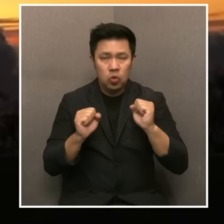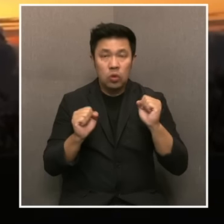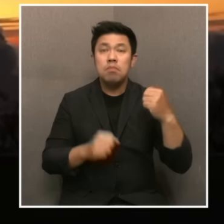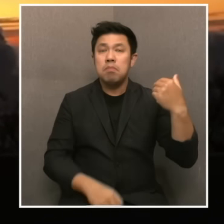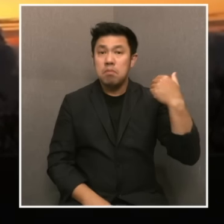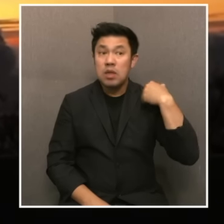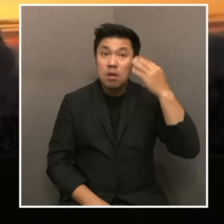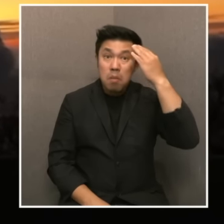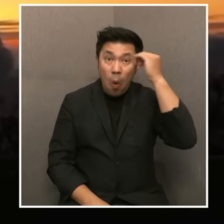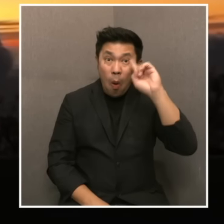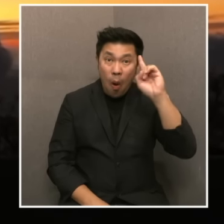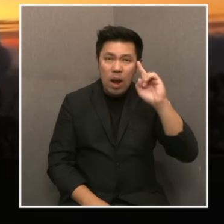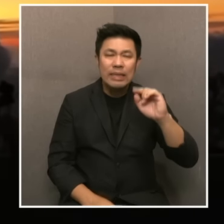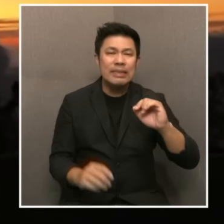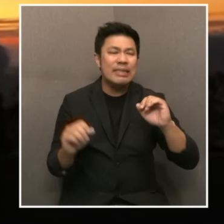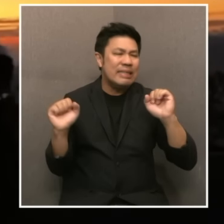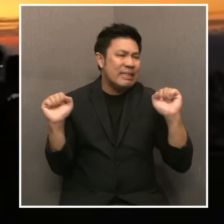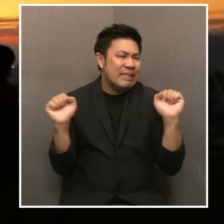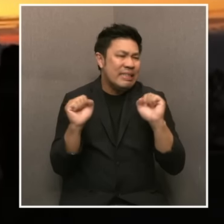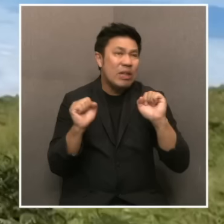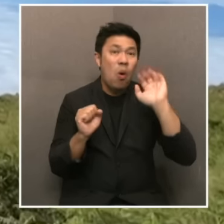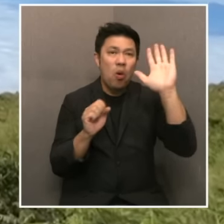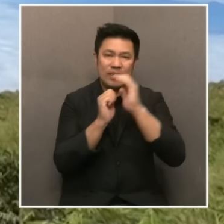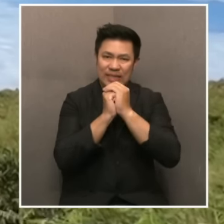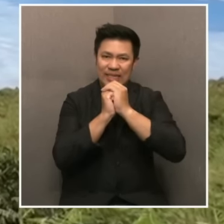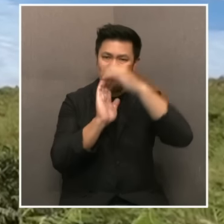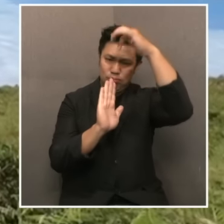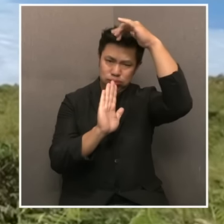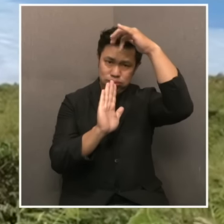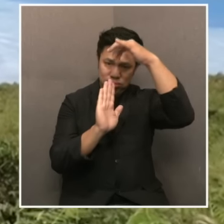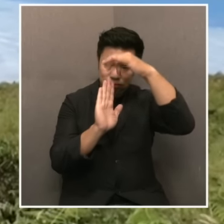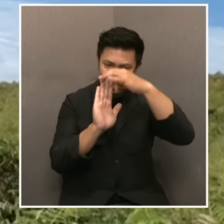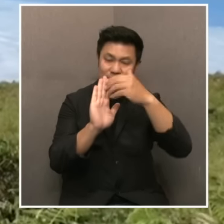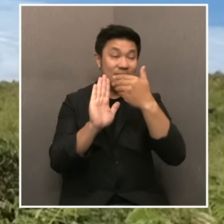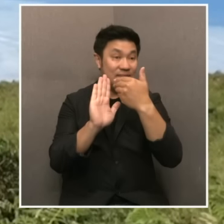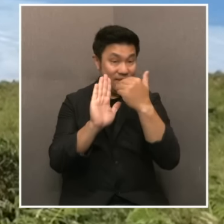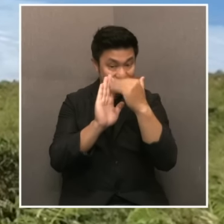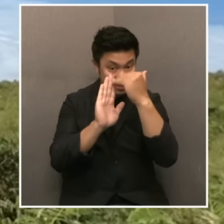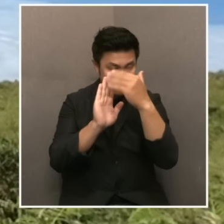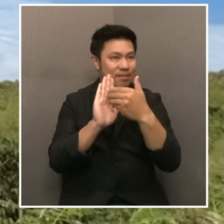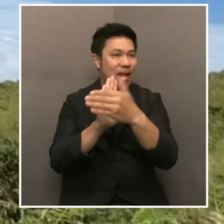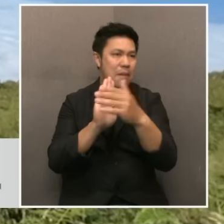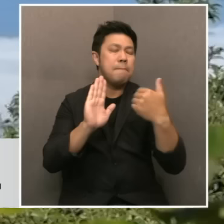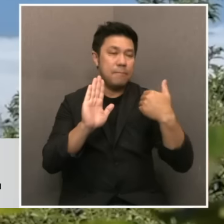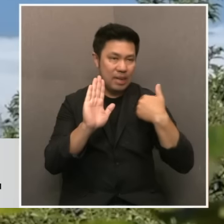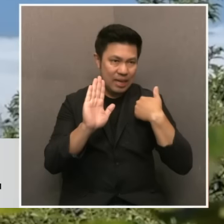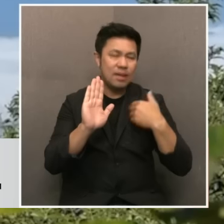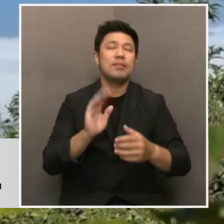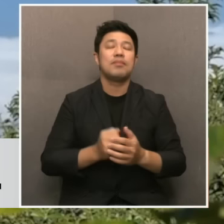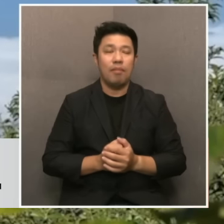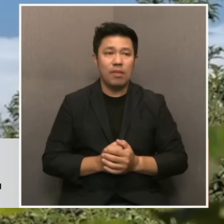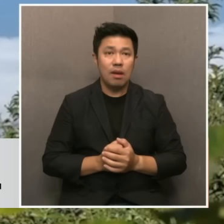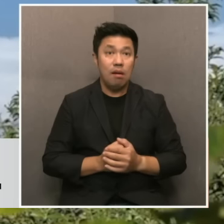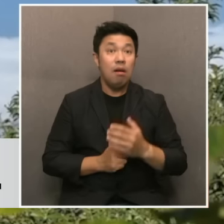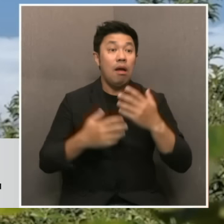จากประเวนความกนอากาศสูงหรอมนอากาเย็จากประเทศจีนปกคลุมพักเหนือ ภาคตอนออกเฉื้อและทะเลจีนใต้